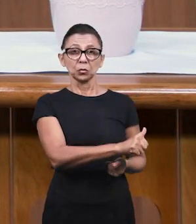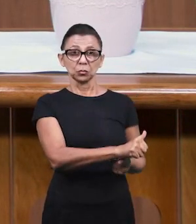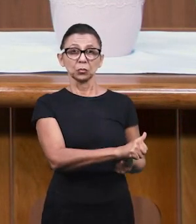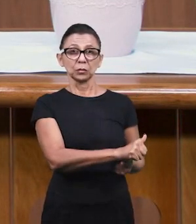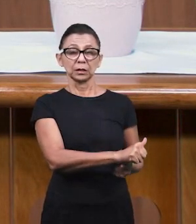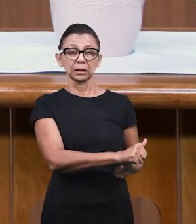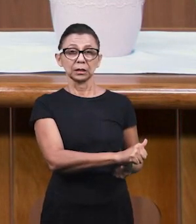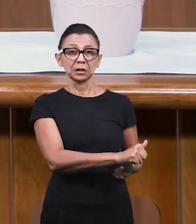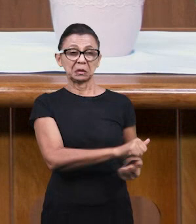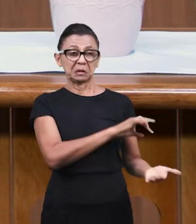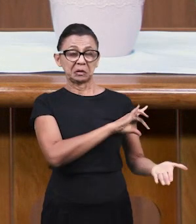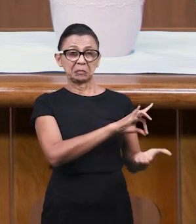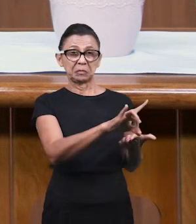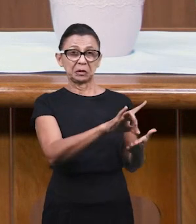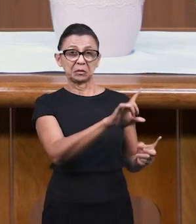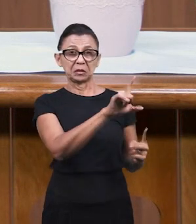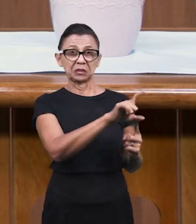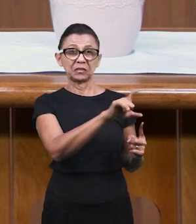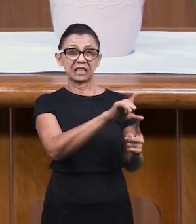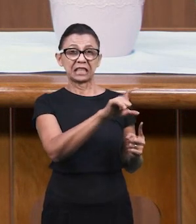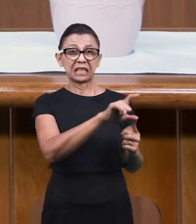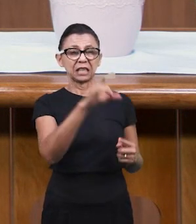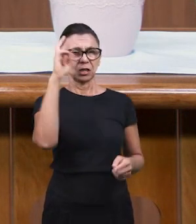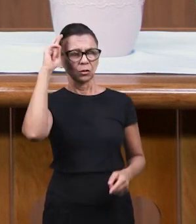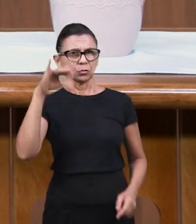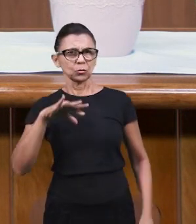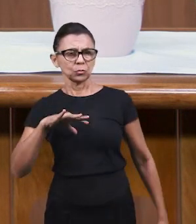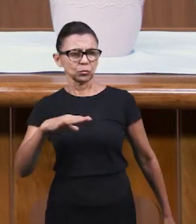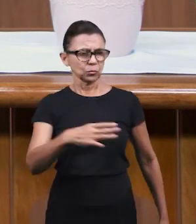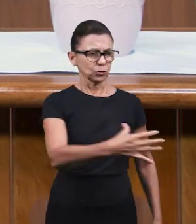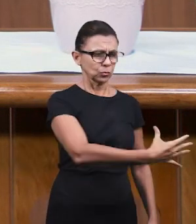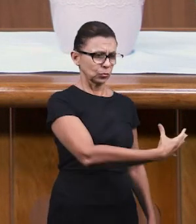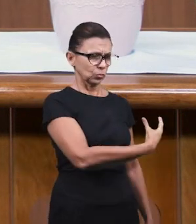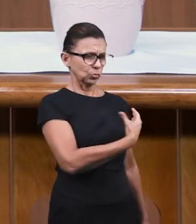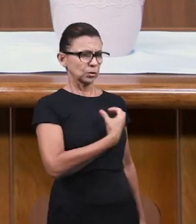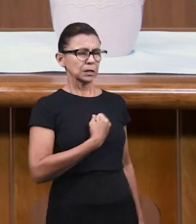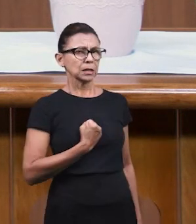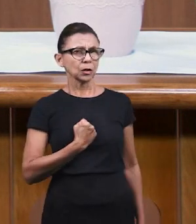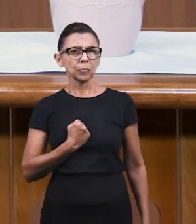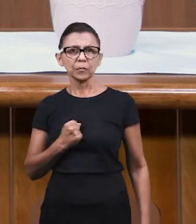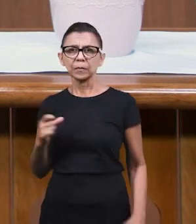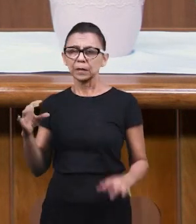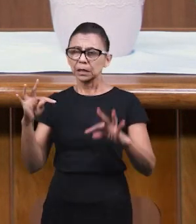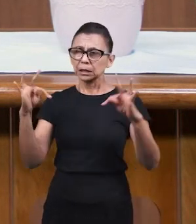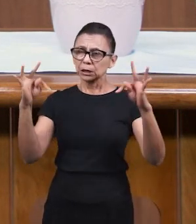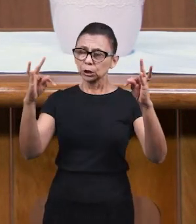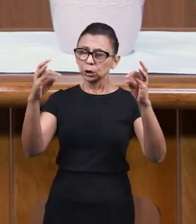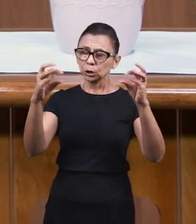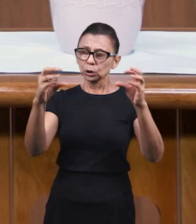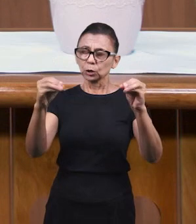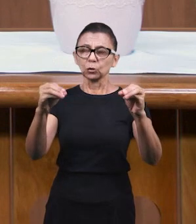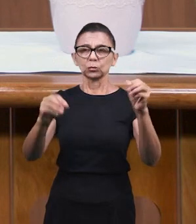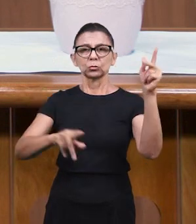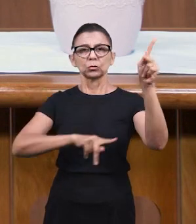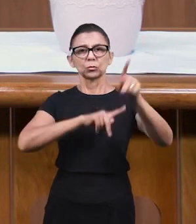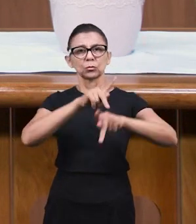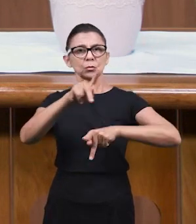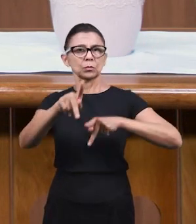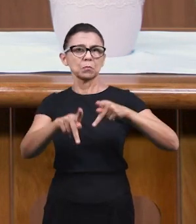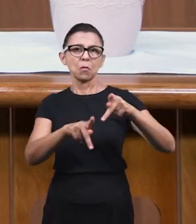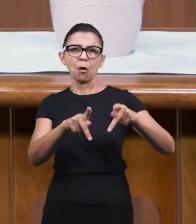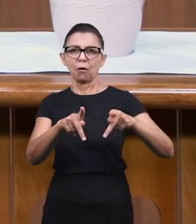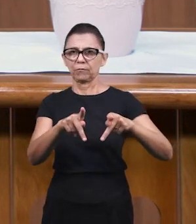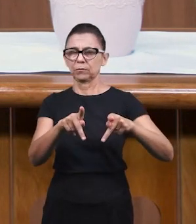врага, как говорит нам слово, и собрал от стран, от востока и запада, от севера и